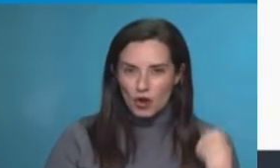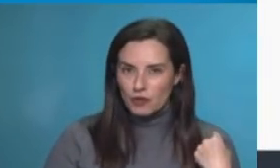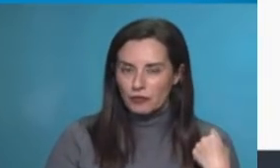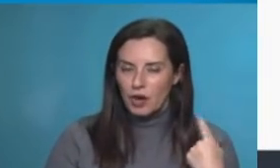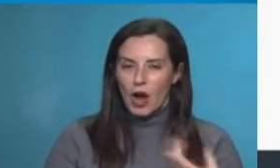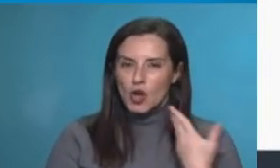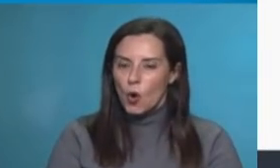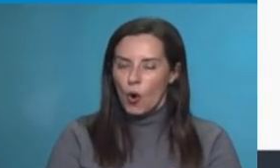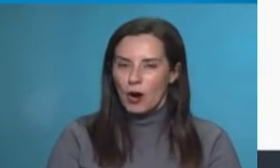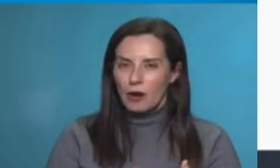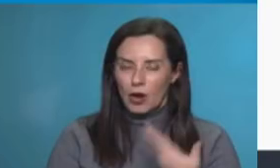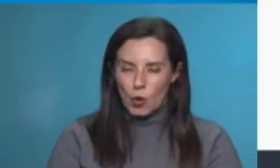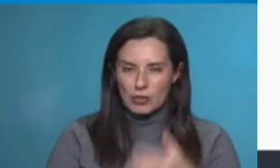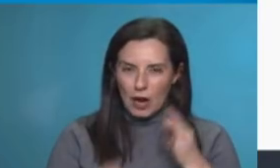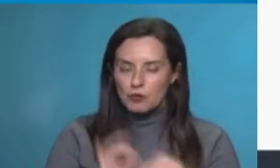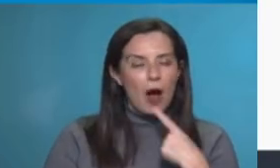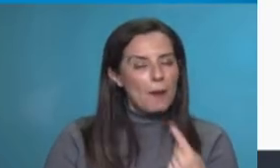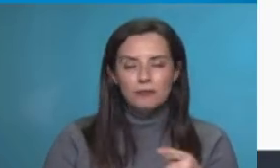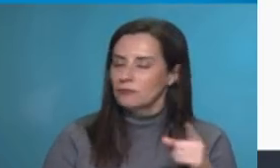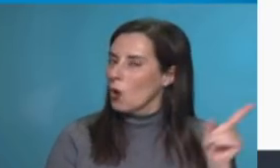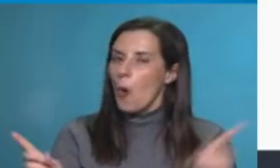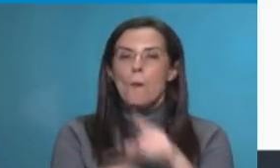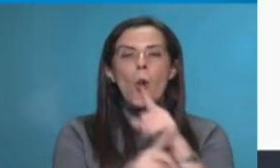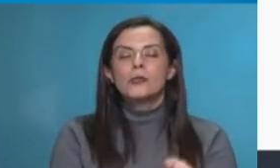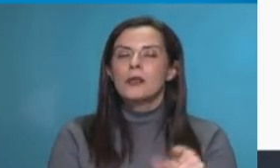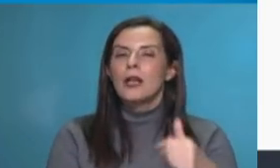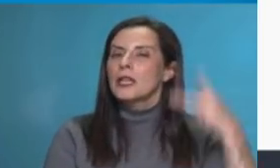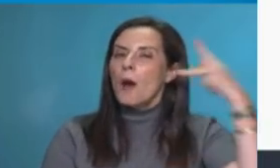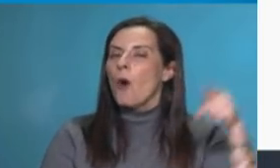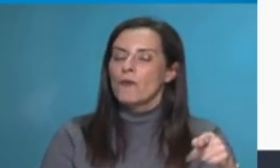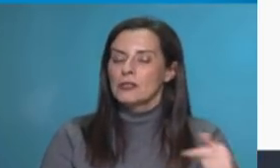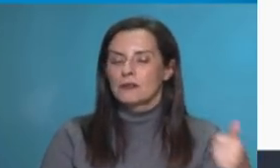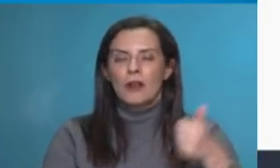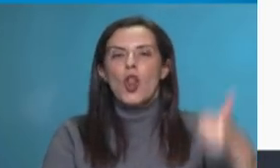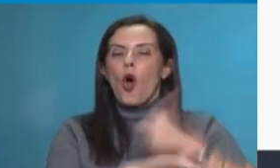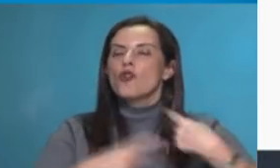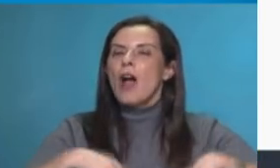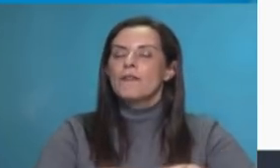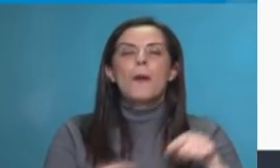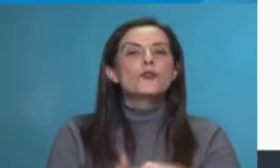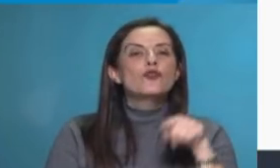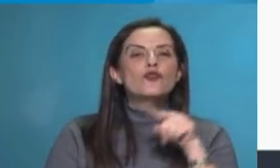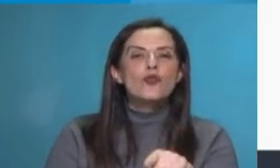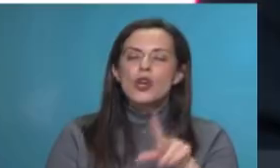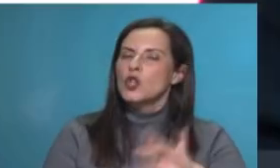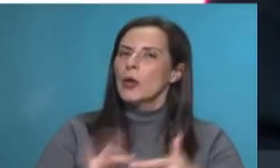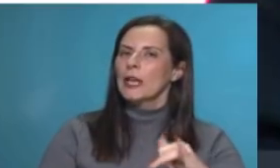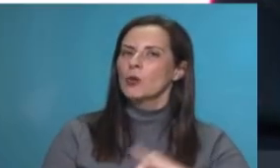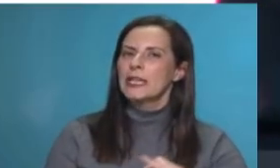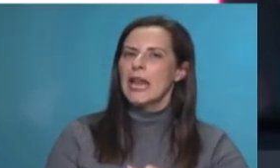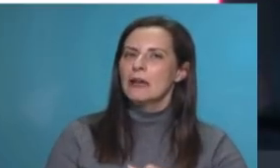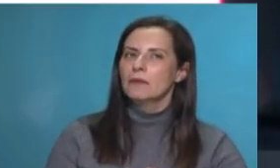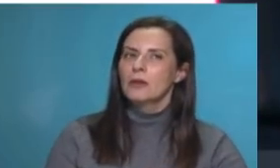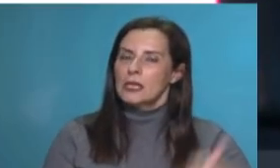המשפטי במשרד האוצר לכחלון כי הוא פוסל את המינוי של פרופסור זליכה לראשות הוועדה משום שהוא מצוי בניגוד עניינים. כחלון